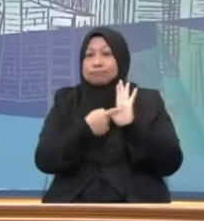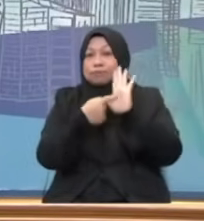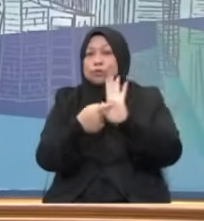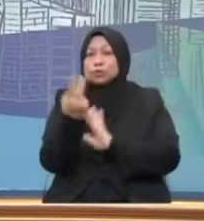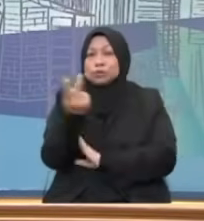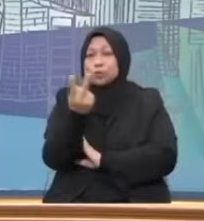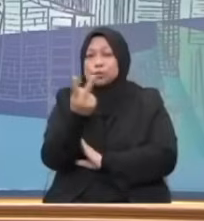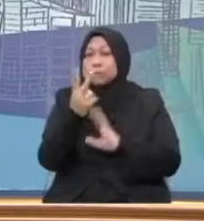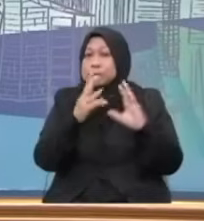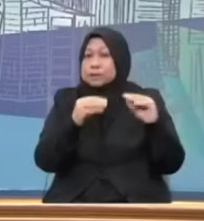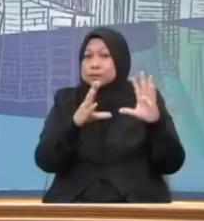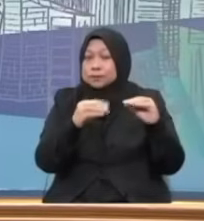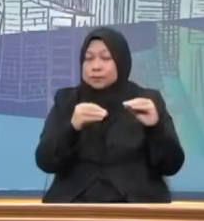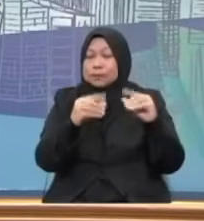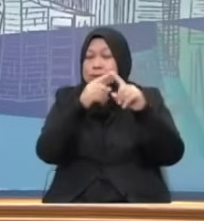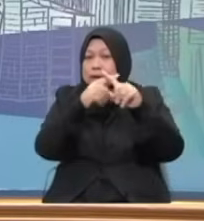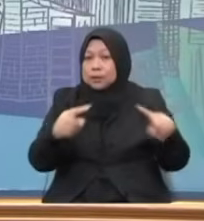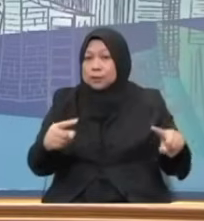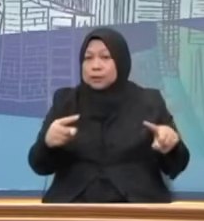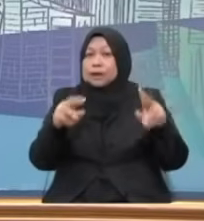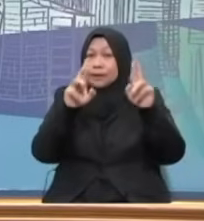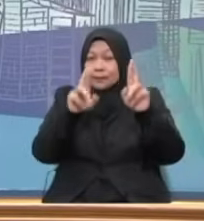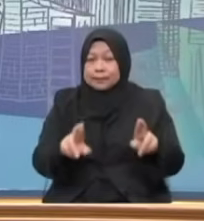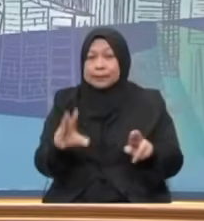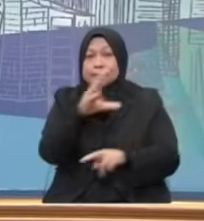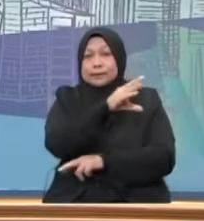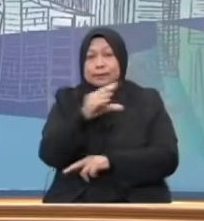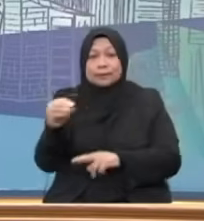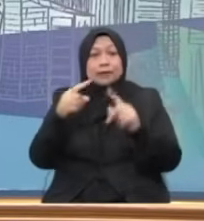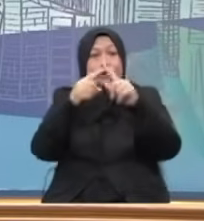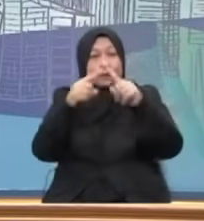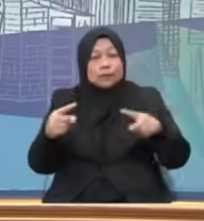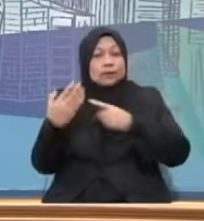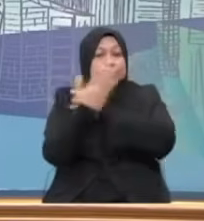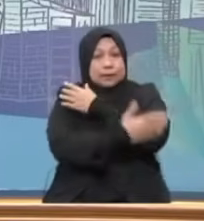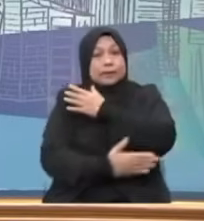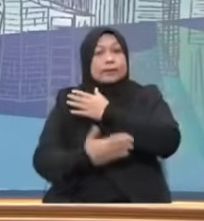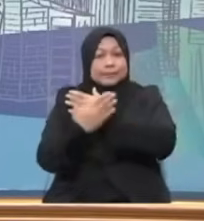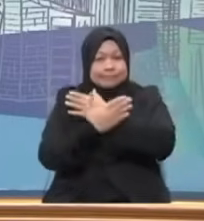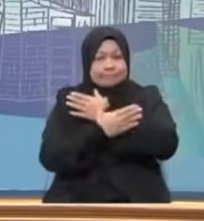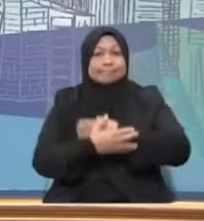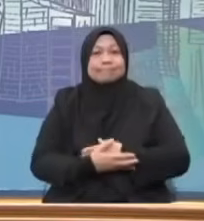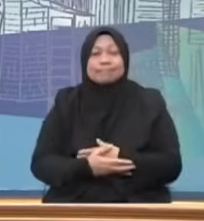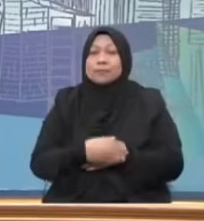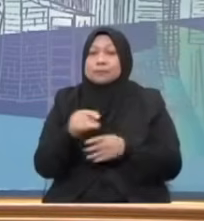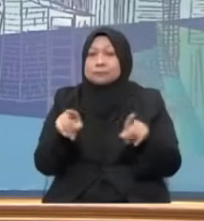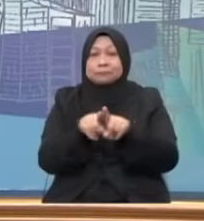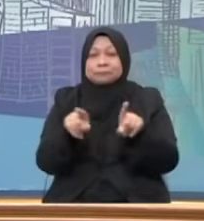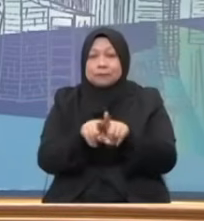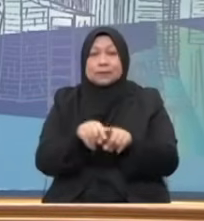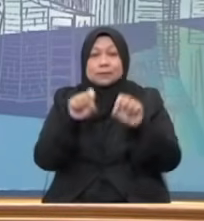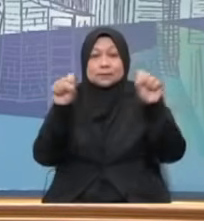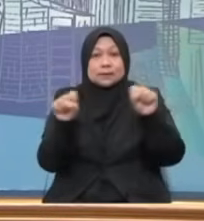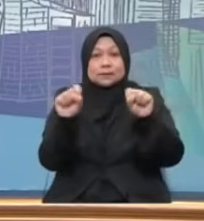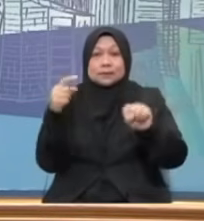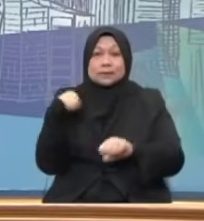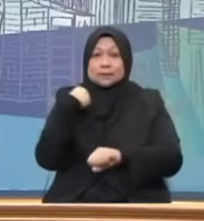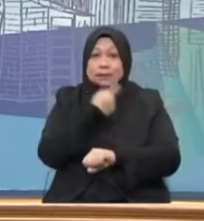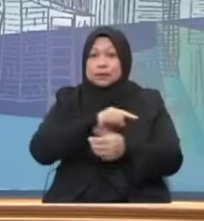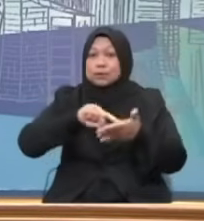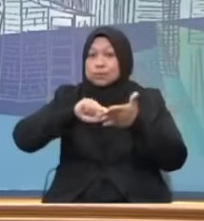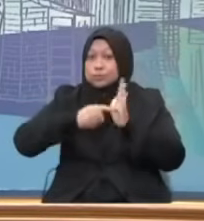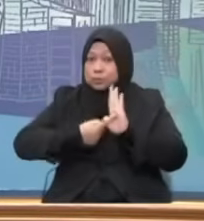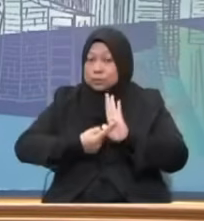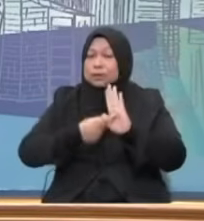dua-dua persidangan di dewan rakyat dan juga di dewan negara baik seperti biasa pada selasa kita akan mulakan